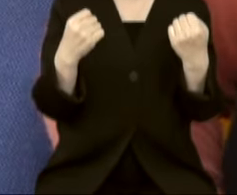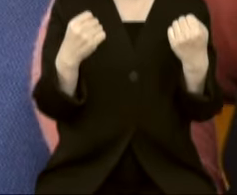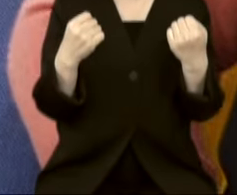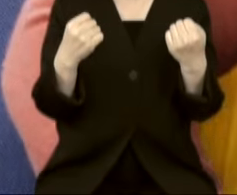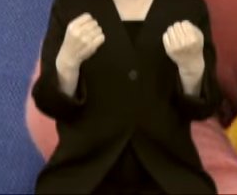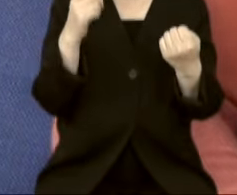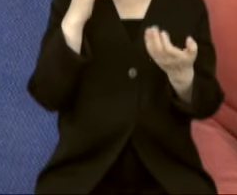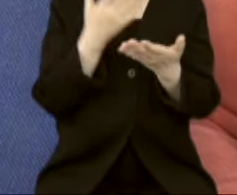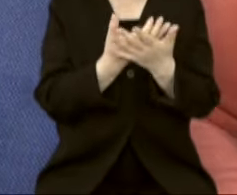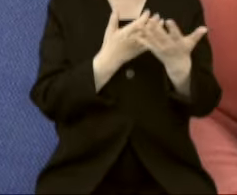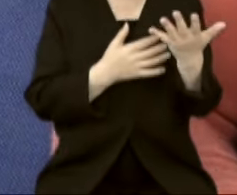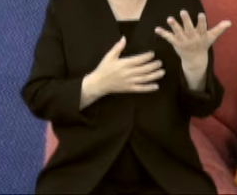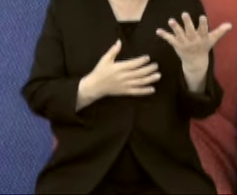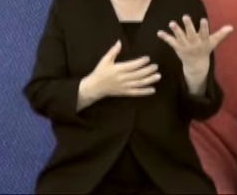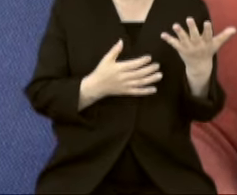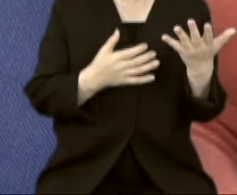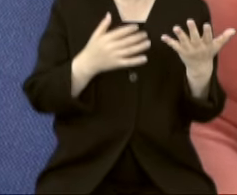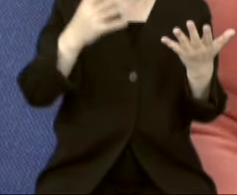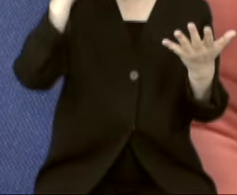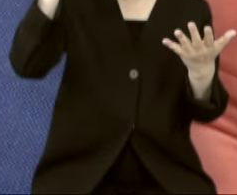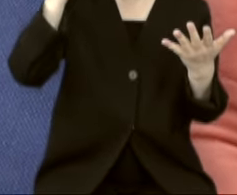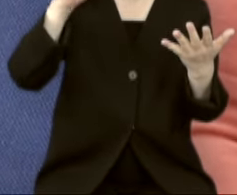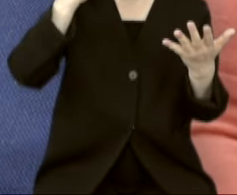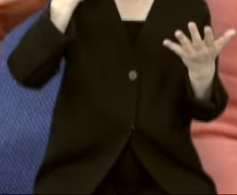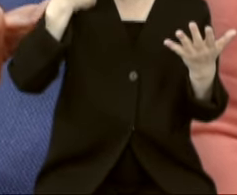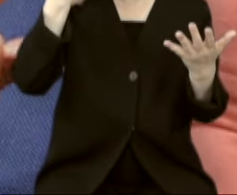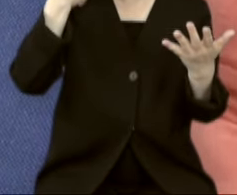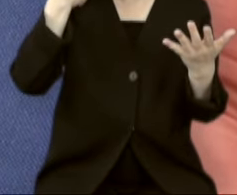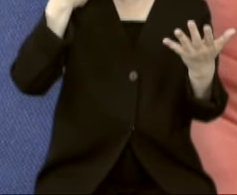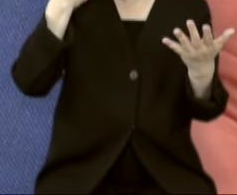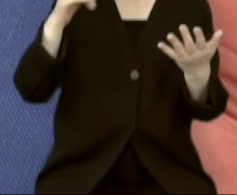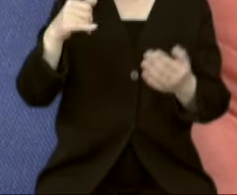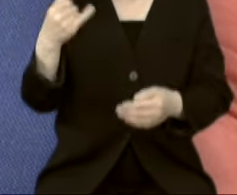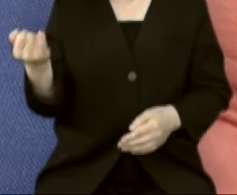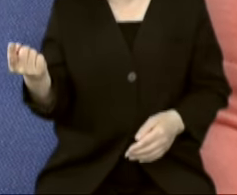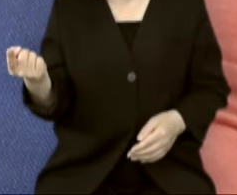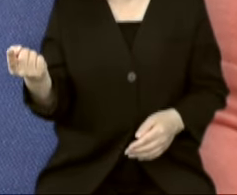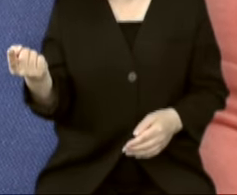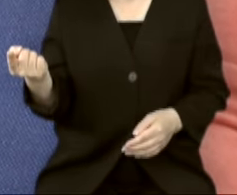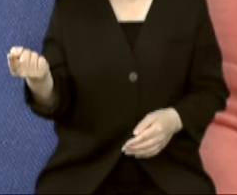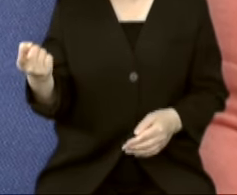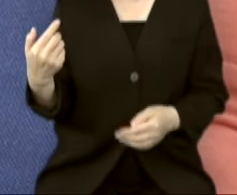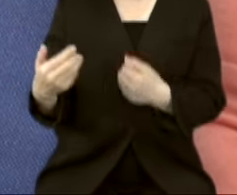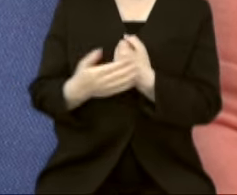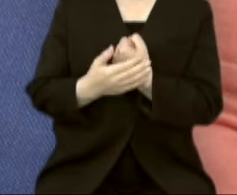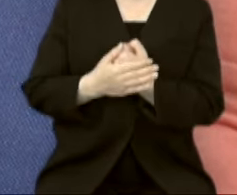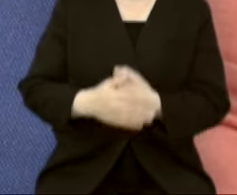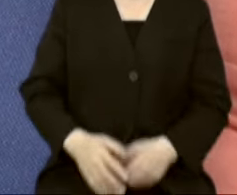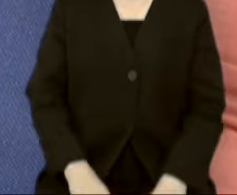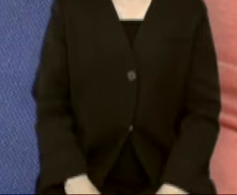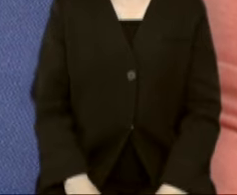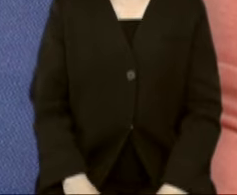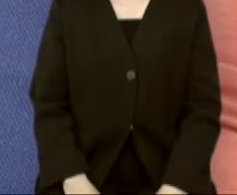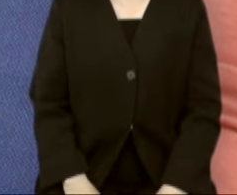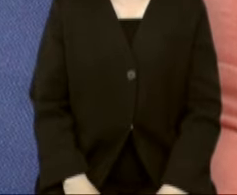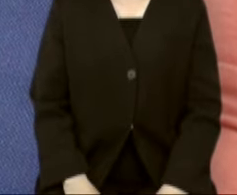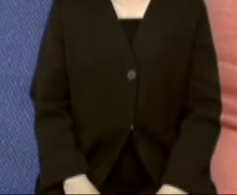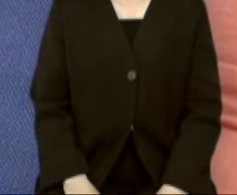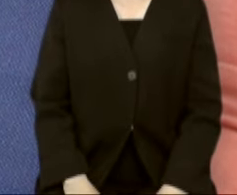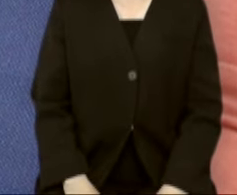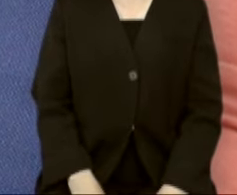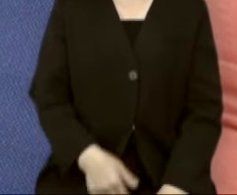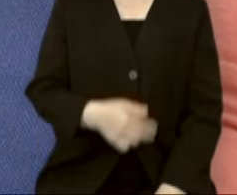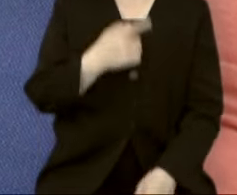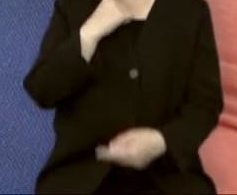그러니까 한자까지 제가 못했어요. 네. 그래서 그때 옆에 앉아서 저를 좀 도와했어요. 오. 그래서 제가